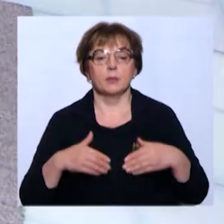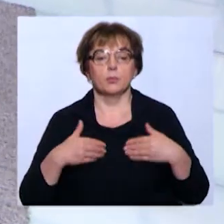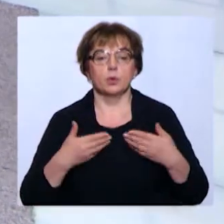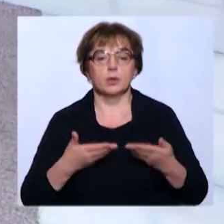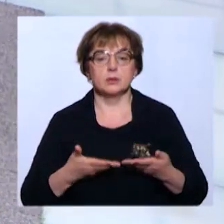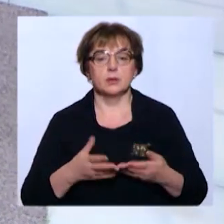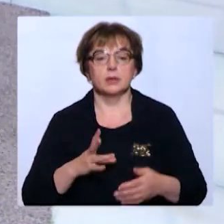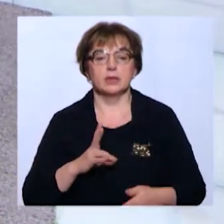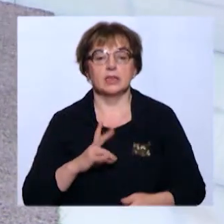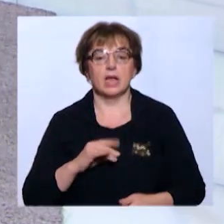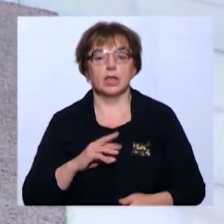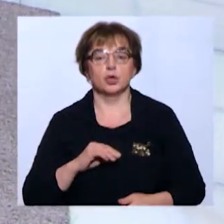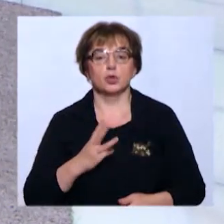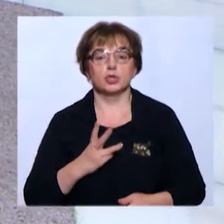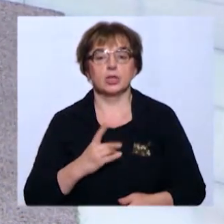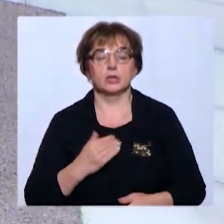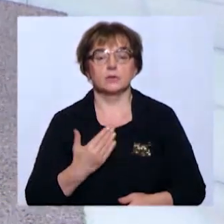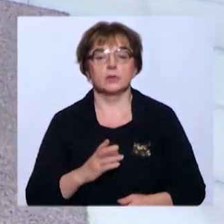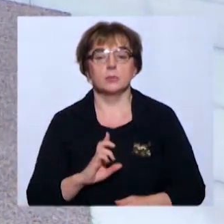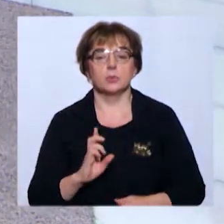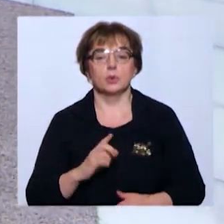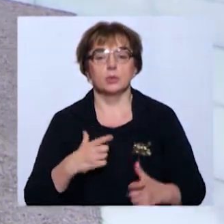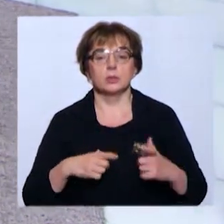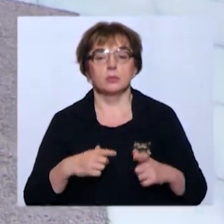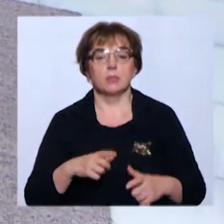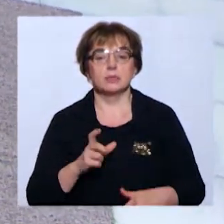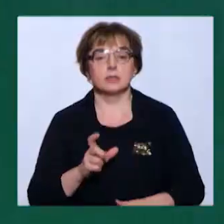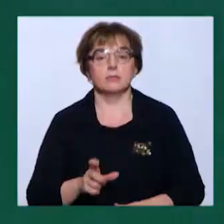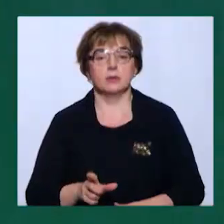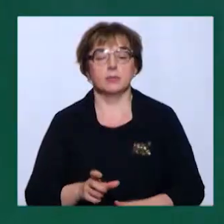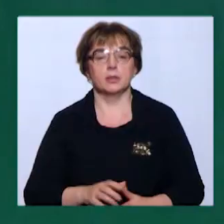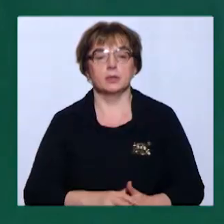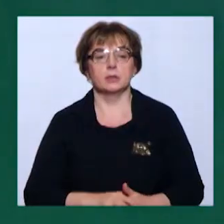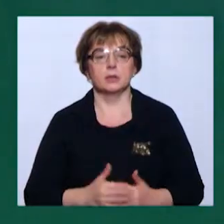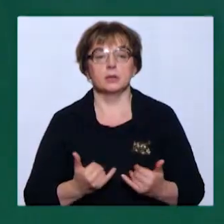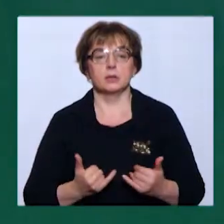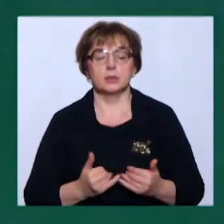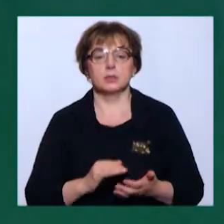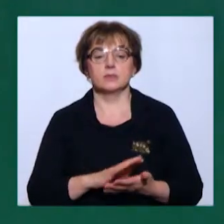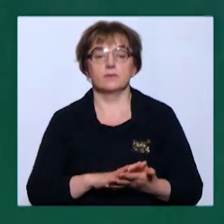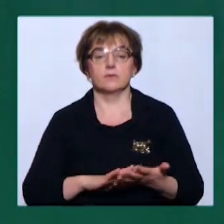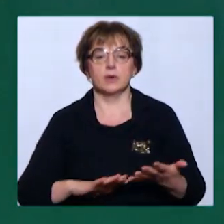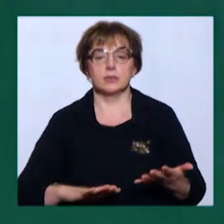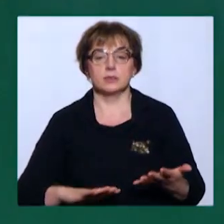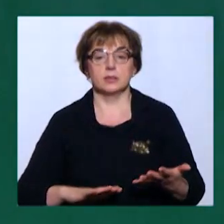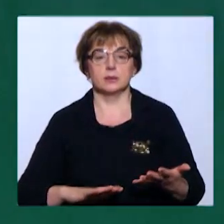მოგესალმებით, მე ნატო შათირიშვილი ვარ, თქვენი ბიოლოგიის მასწავლებელი. დღეს ჩვენ ვაგრძელებთ